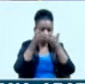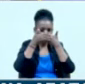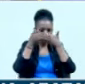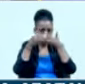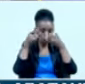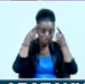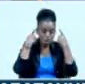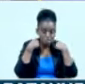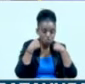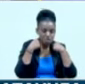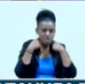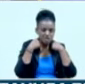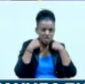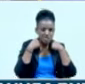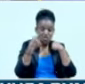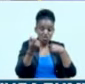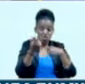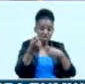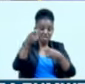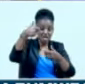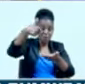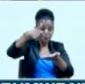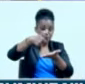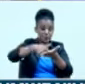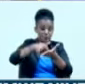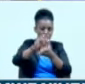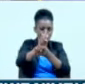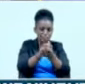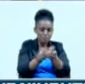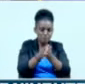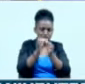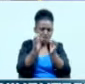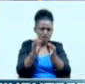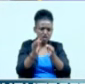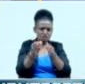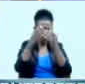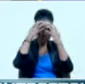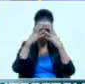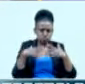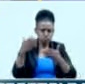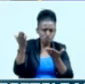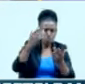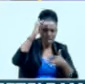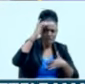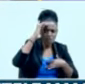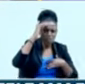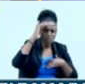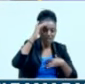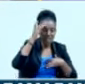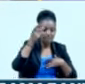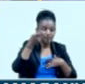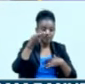kudupfukamunwa kugeza ku umuti abantu bakaraba ibintu twambara iyo tugiye kwakira umuntu urwaye hari turiya